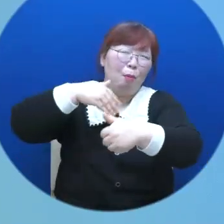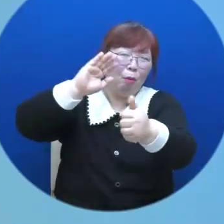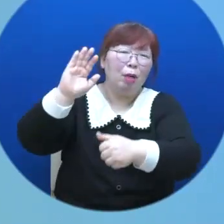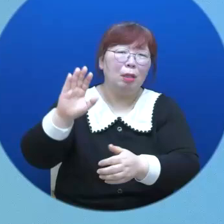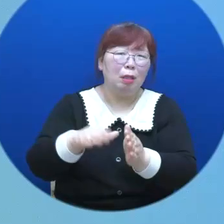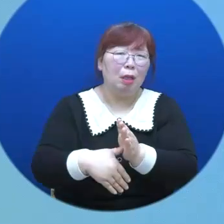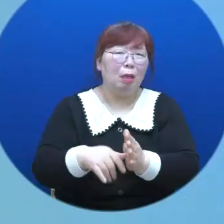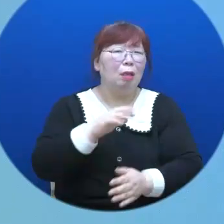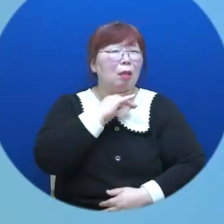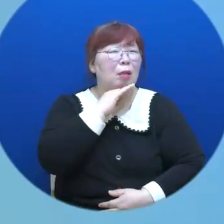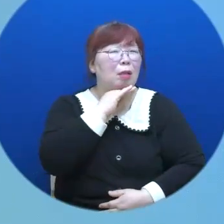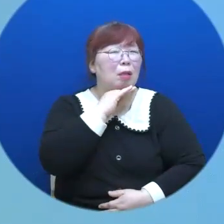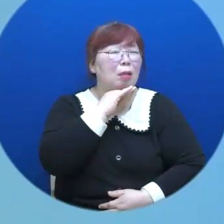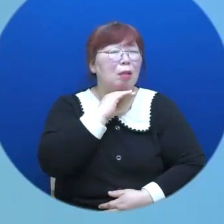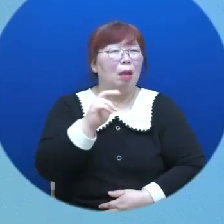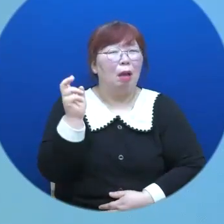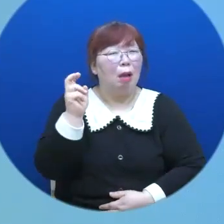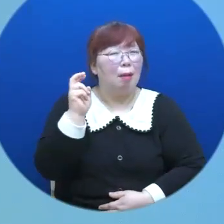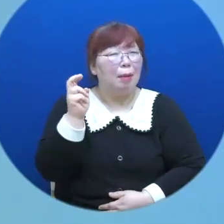살쯤 됐을까?